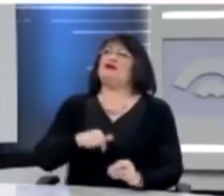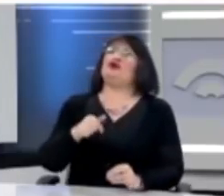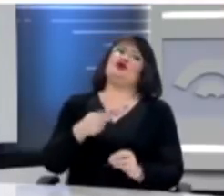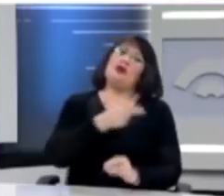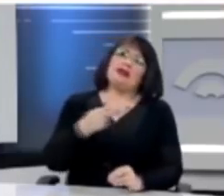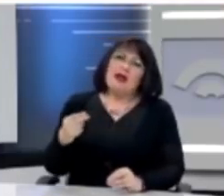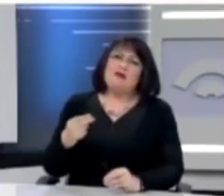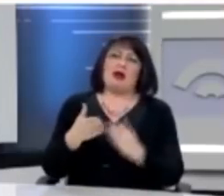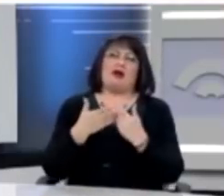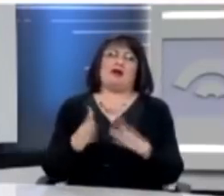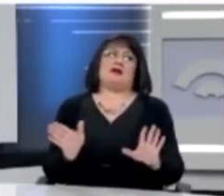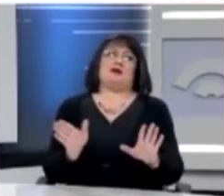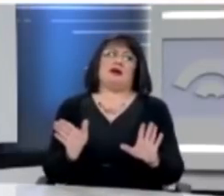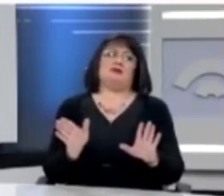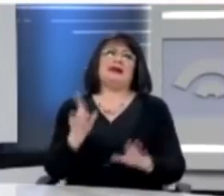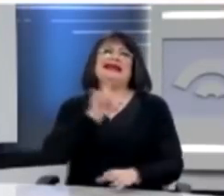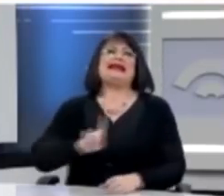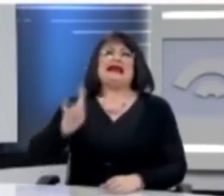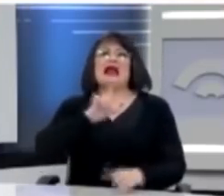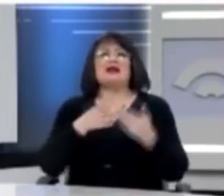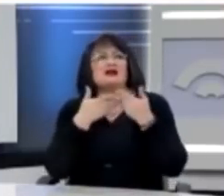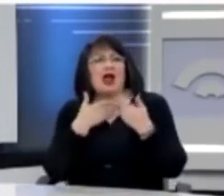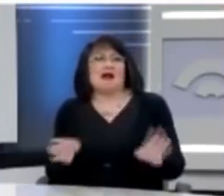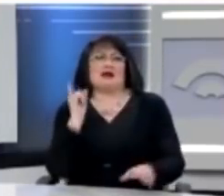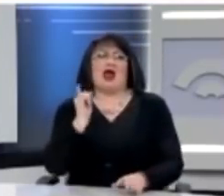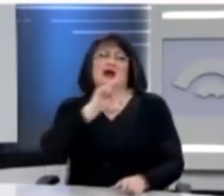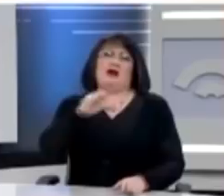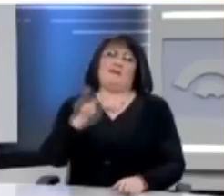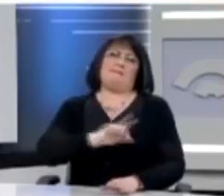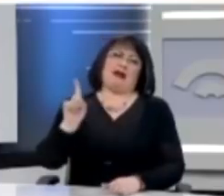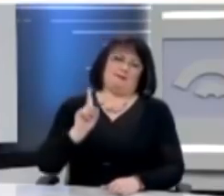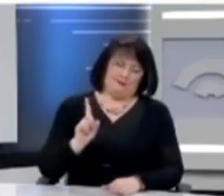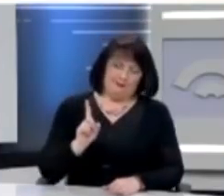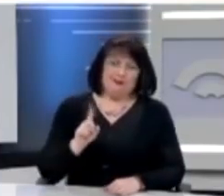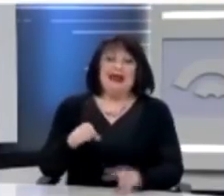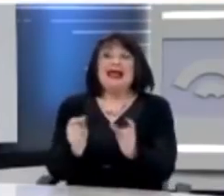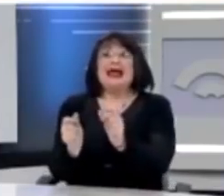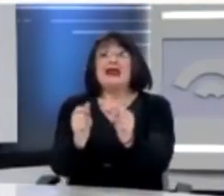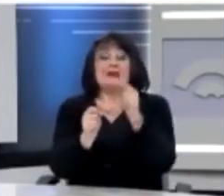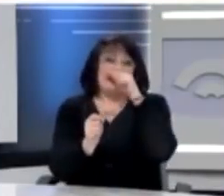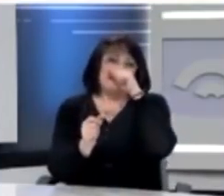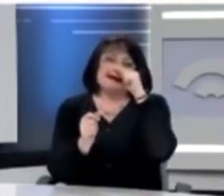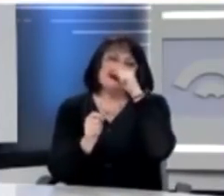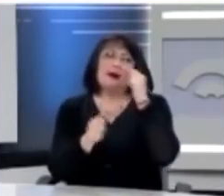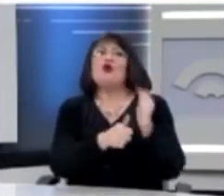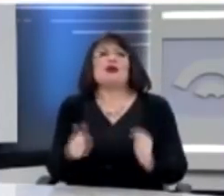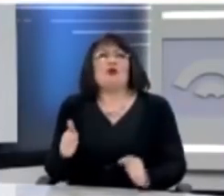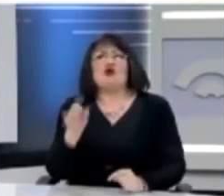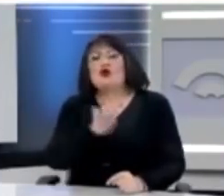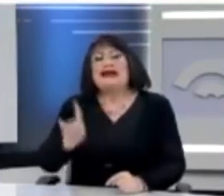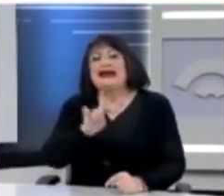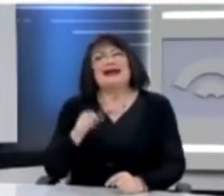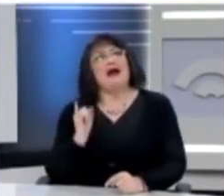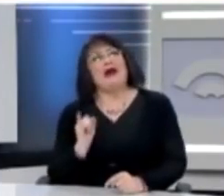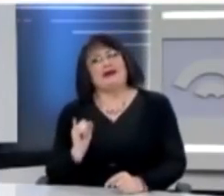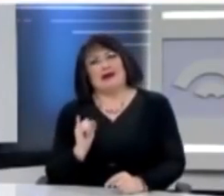δρόμο για την πλήρη απελευθέρωση της κυριακής αργίας. Είναι ρυθμίσεις που δεν αφορούν μόνο την κυριακή